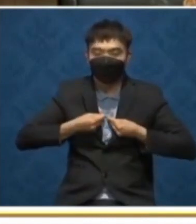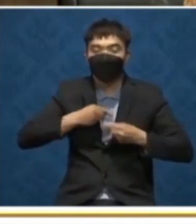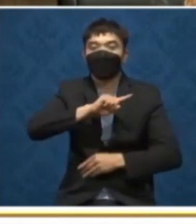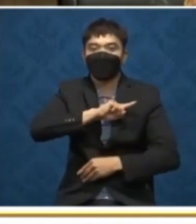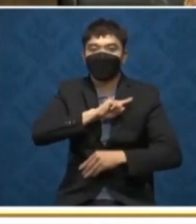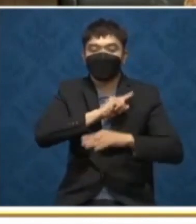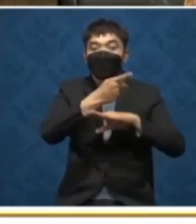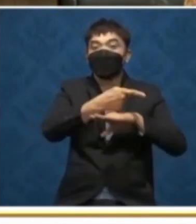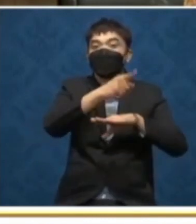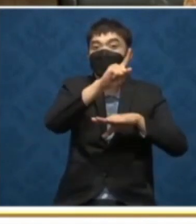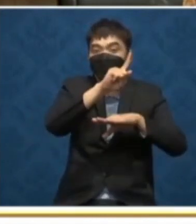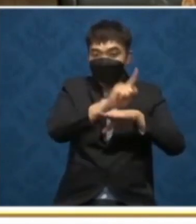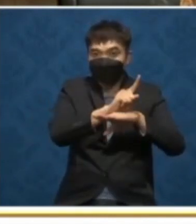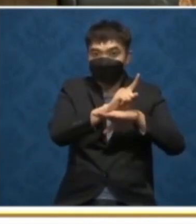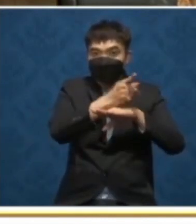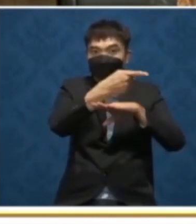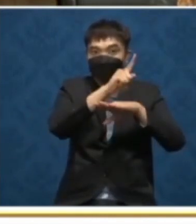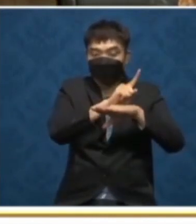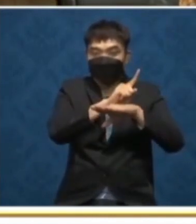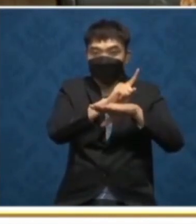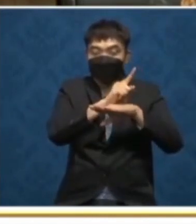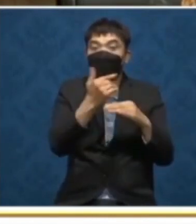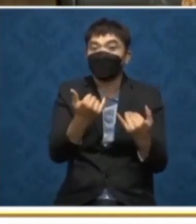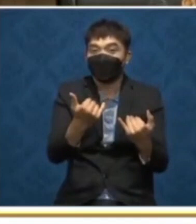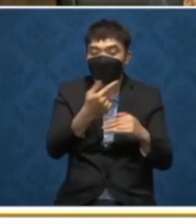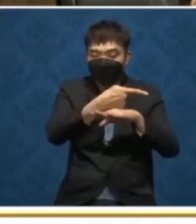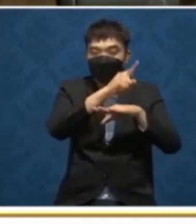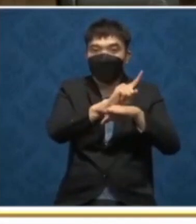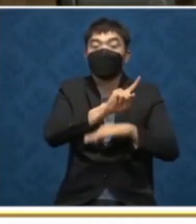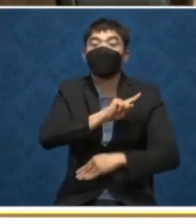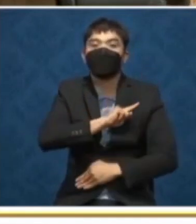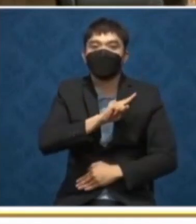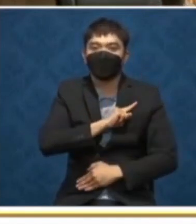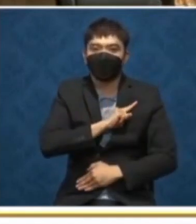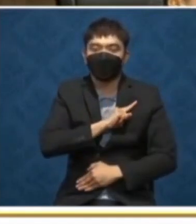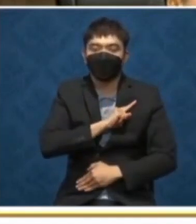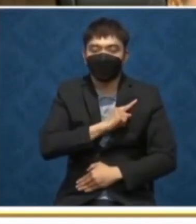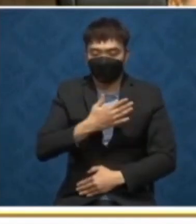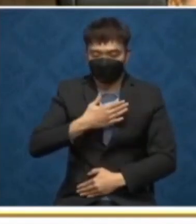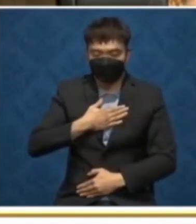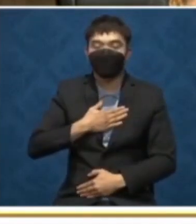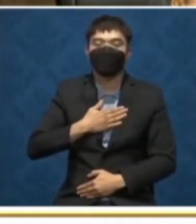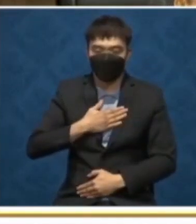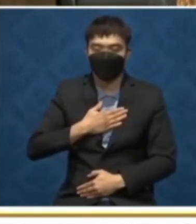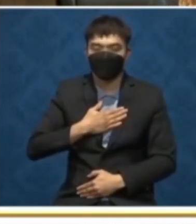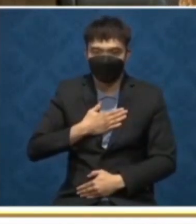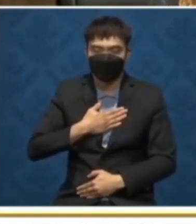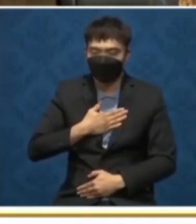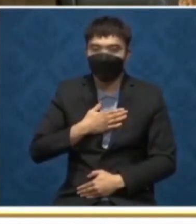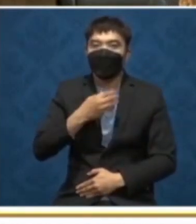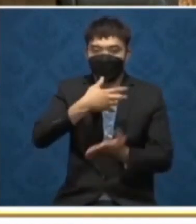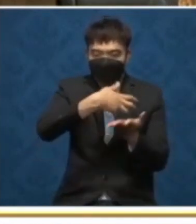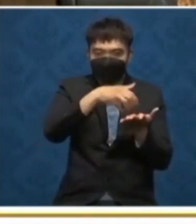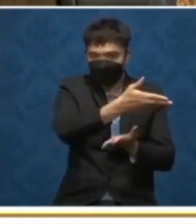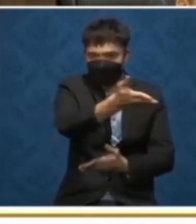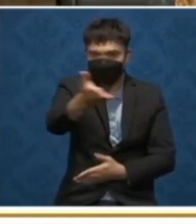าที่เป็นประธานสภาในครั้งนี้ผมขอยืนยันกับท่านทั้งหลายทุกท่